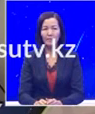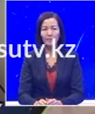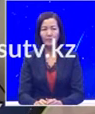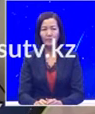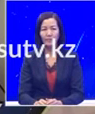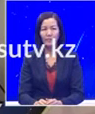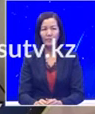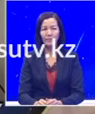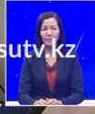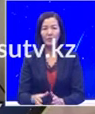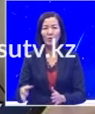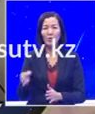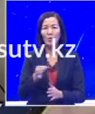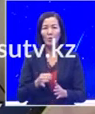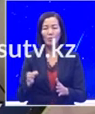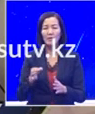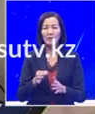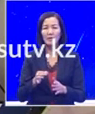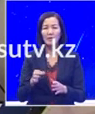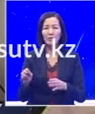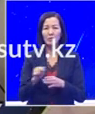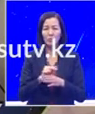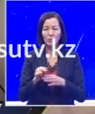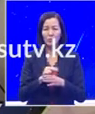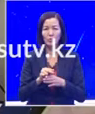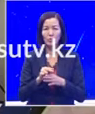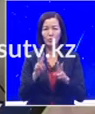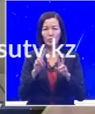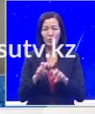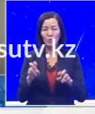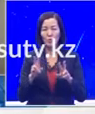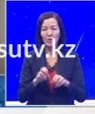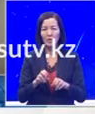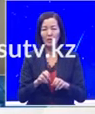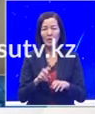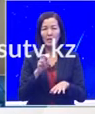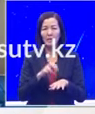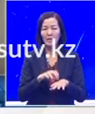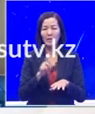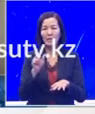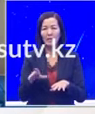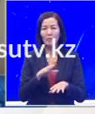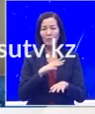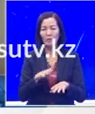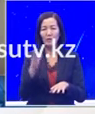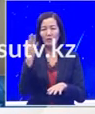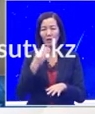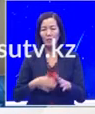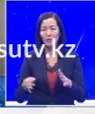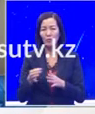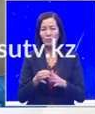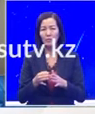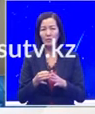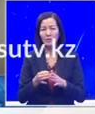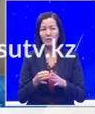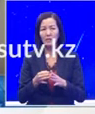Облыста районда сурдолог болмағандықтан мен жаңағыдай Алматы облысы болғандықтан осында